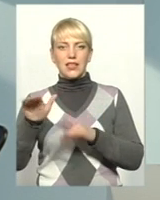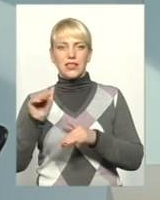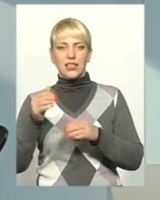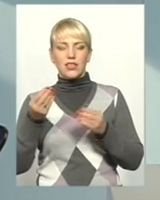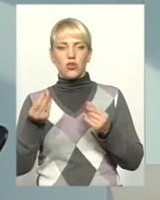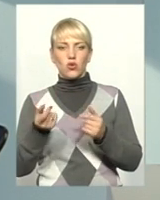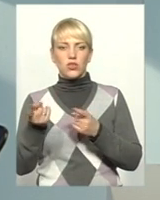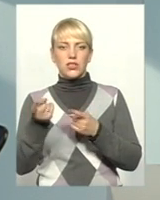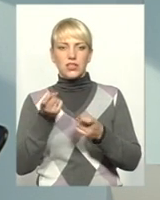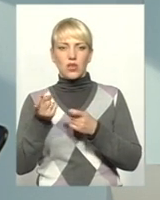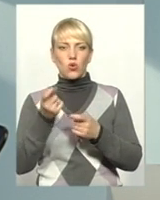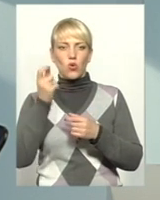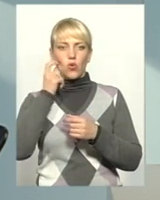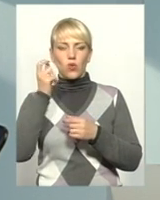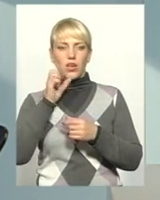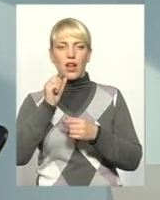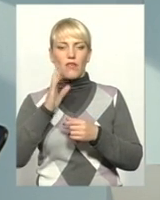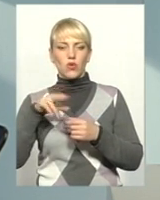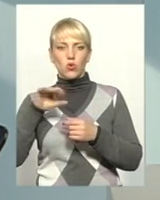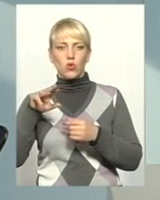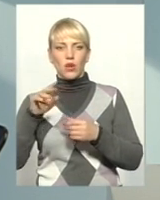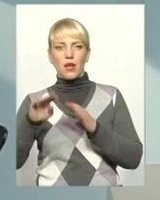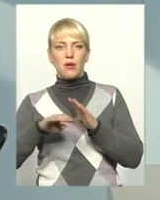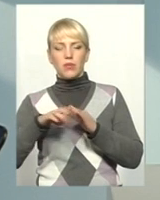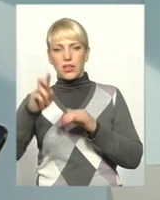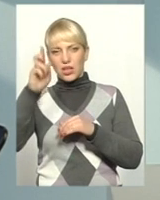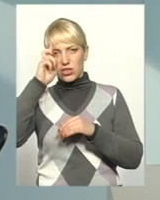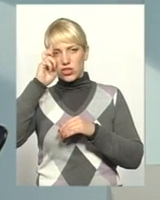залучені Укравтодором під державні гарантії.